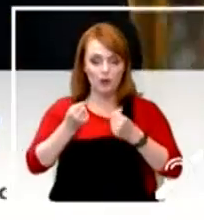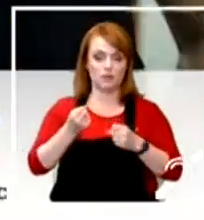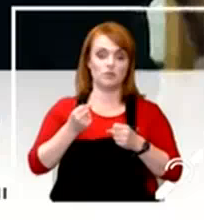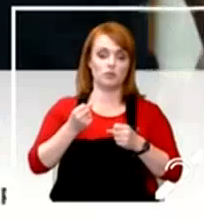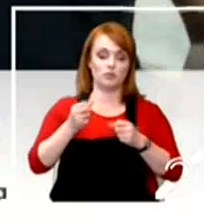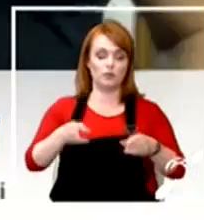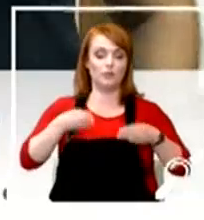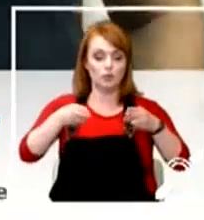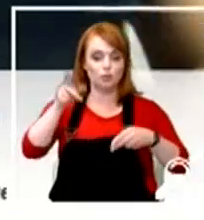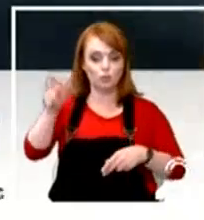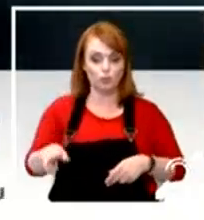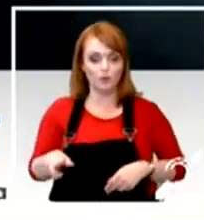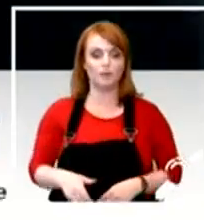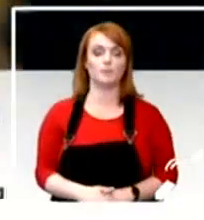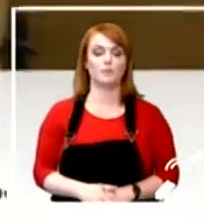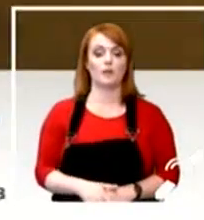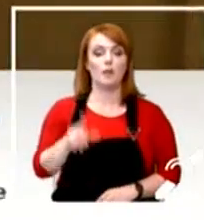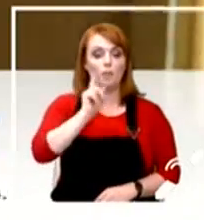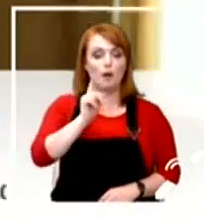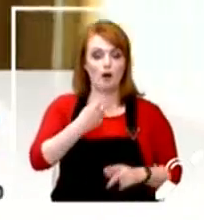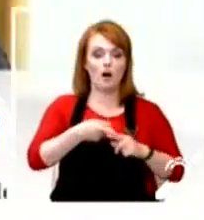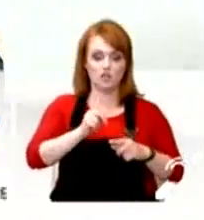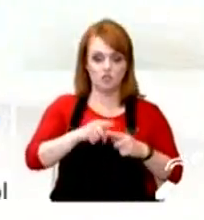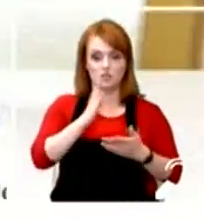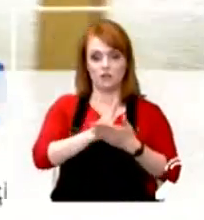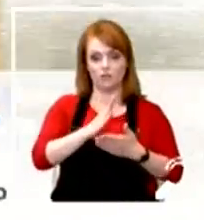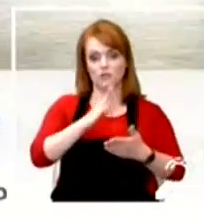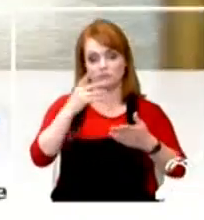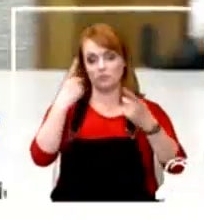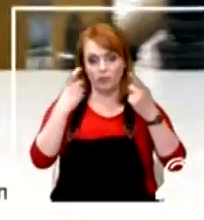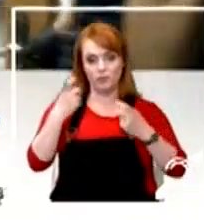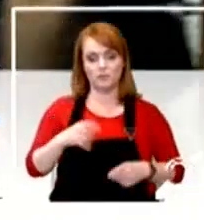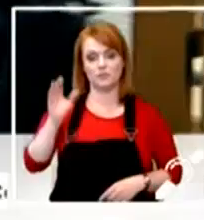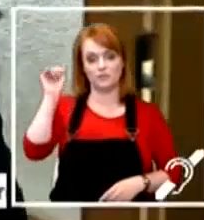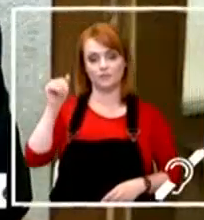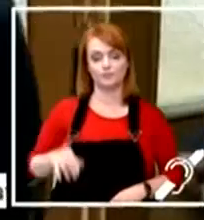cu mai multe declarații. Deocamdată acestea au fost informațiile. La revedere!